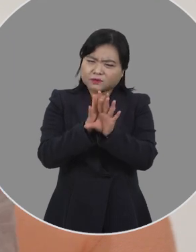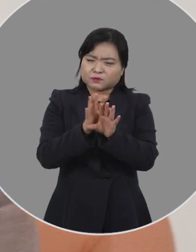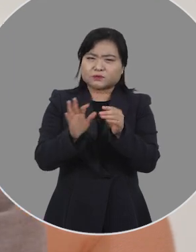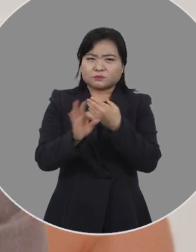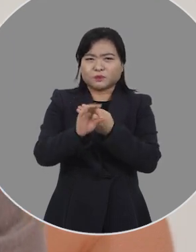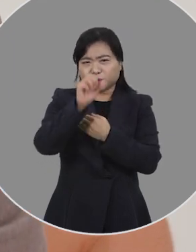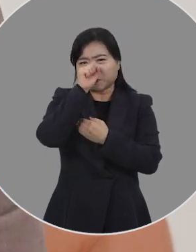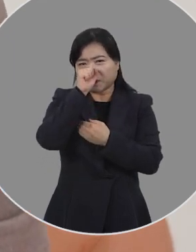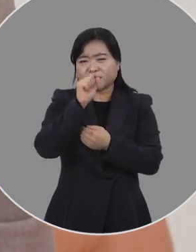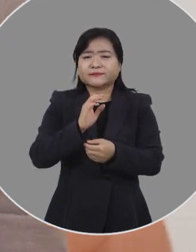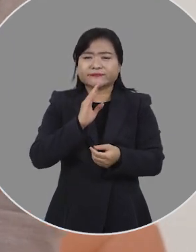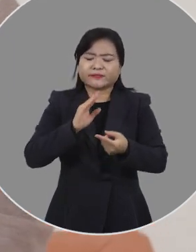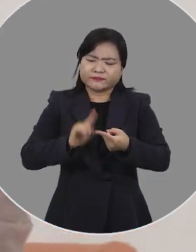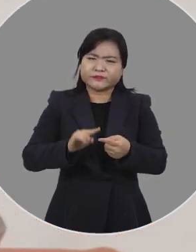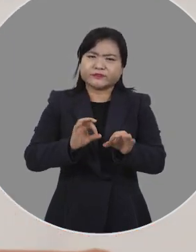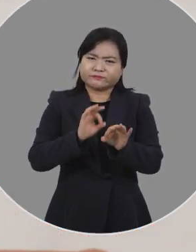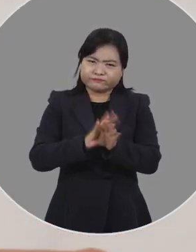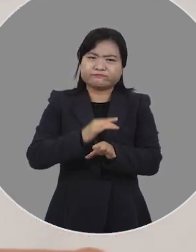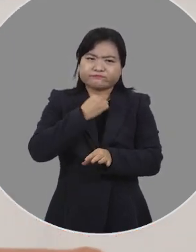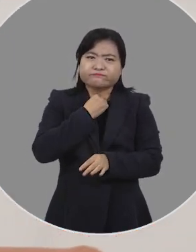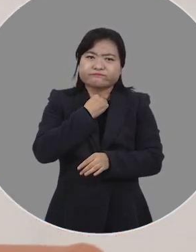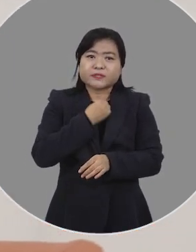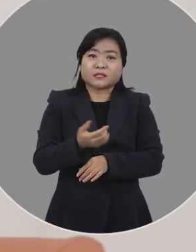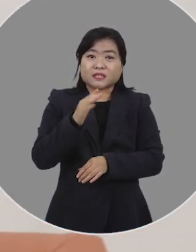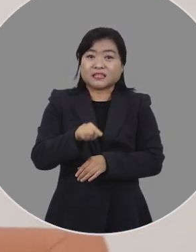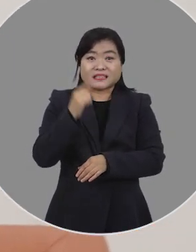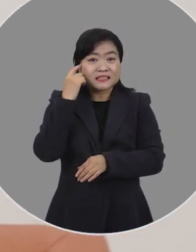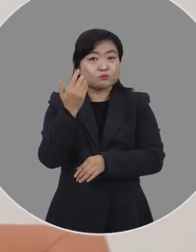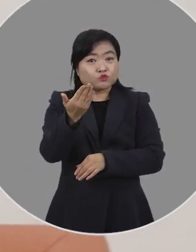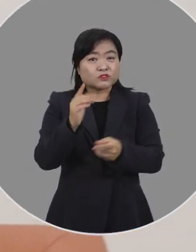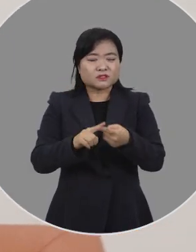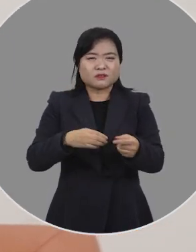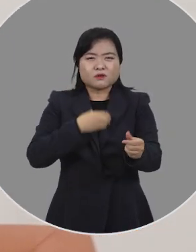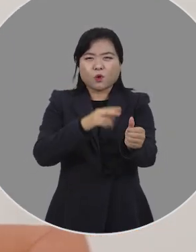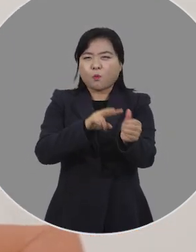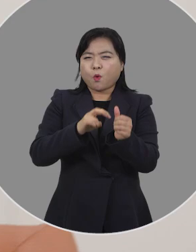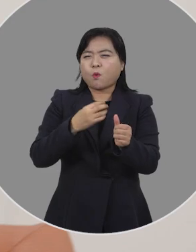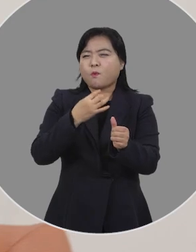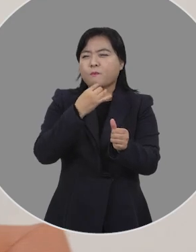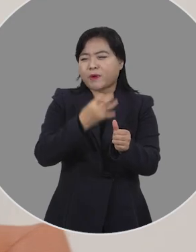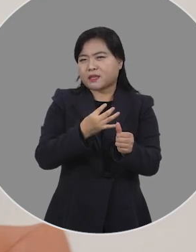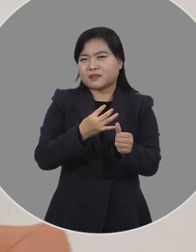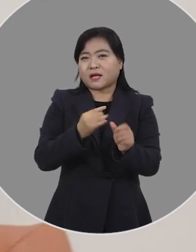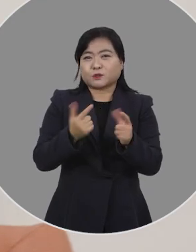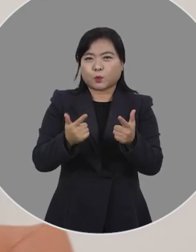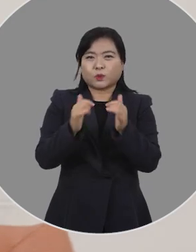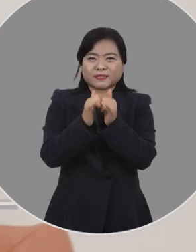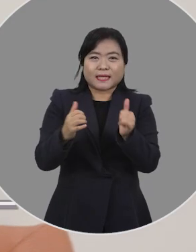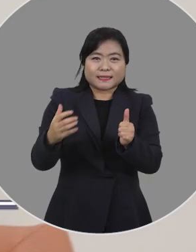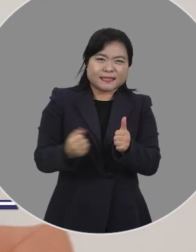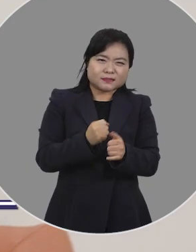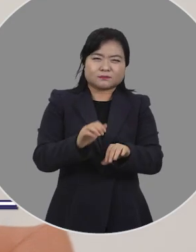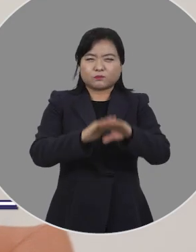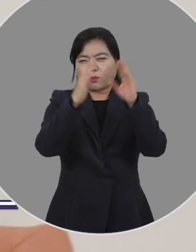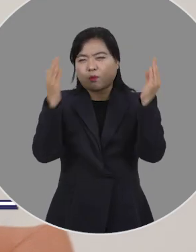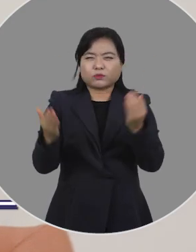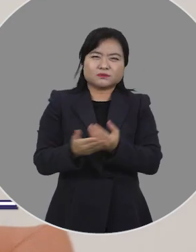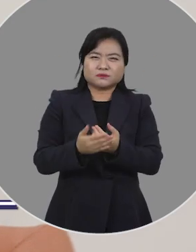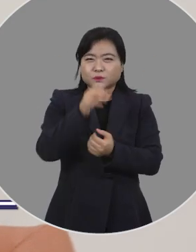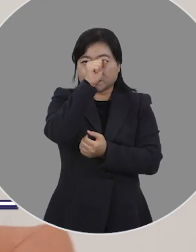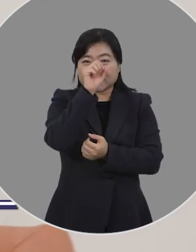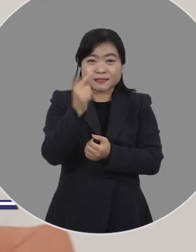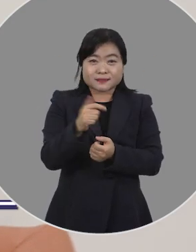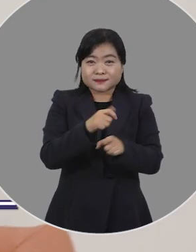사라졌으면 좋겠는데 당연히. 그리고 이 질문은 꼭 혐오에만 해당되는 것 같지는 않아요. 인간이 가지고 있는 안 좋은 것들은 왜